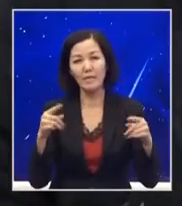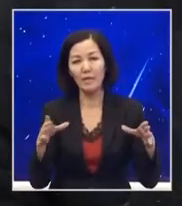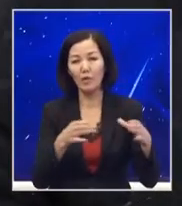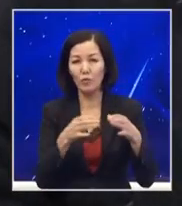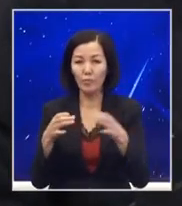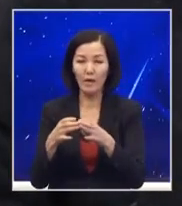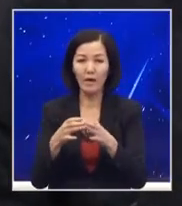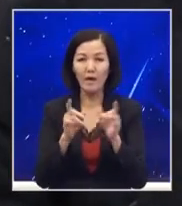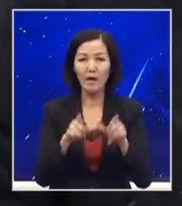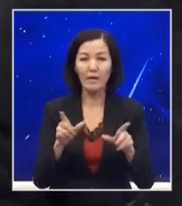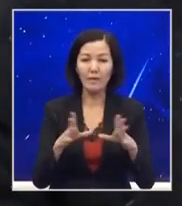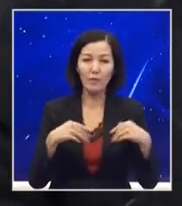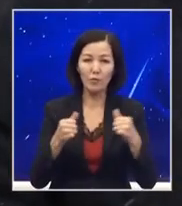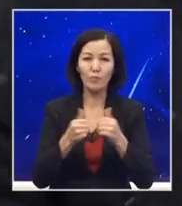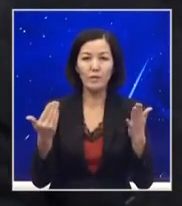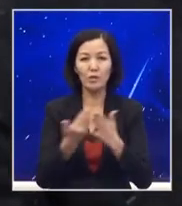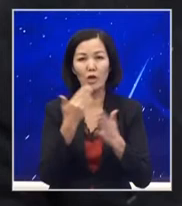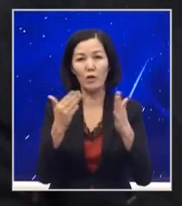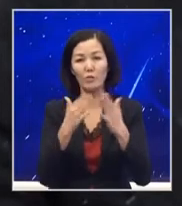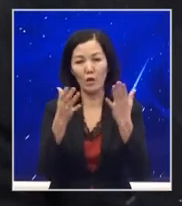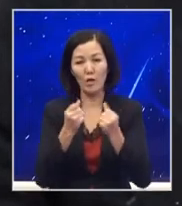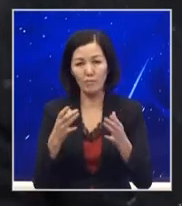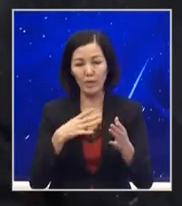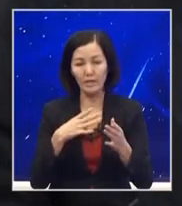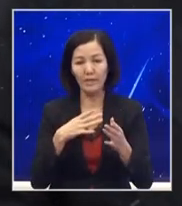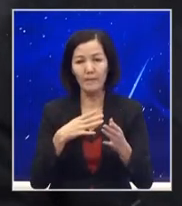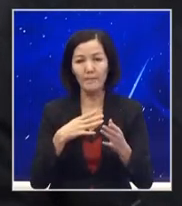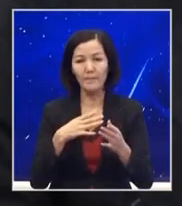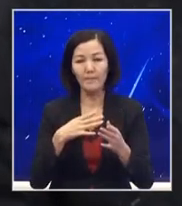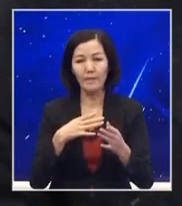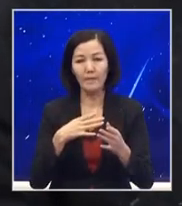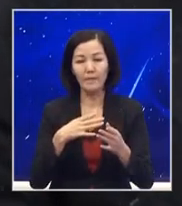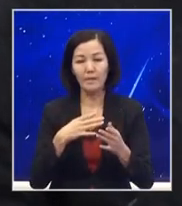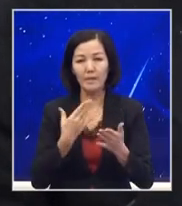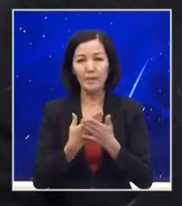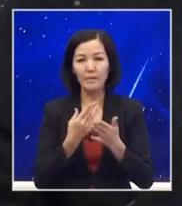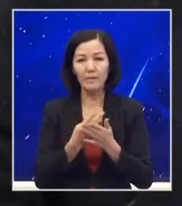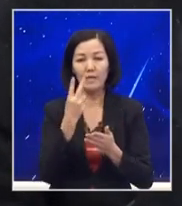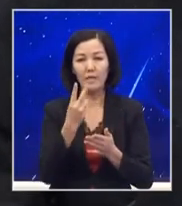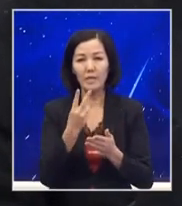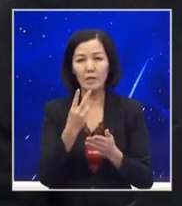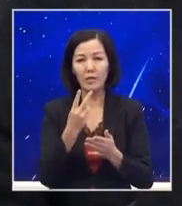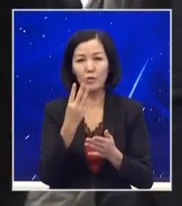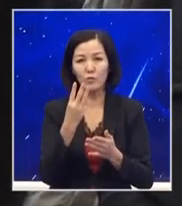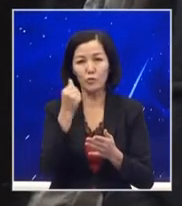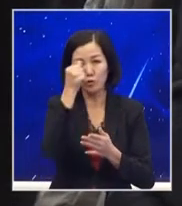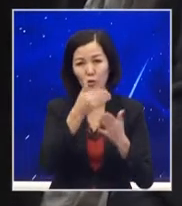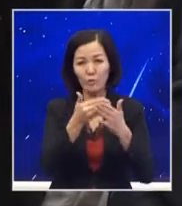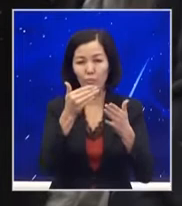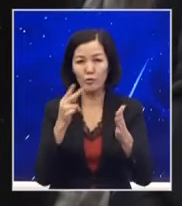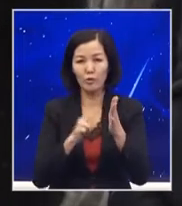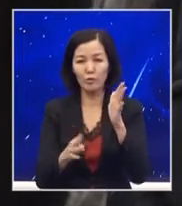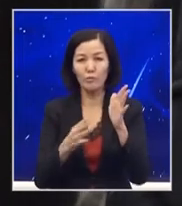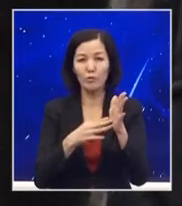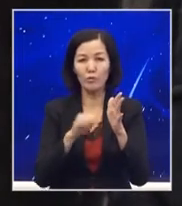топтарымыз шаңыраққа ие болып жатыр. Осы бір ғана деректерге есек, 2 жылда бұрын 79 мың